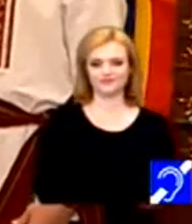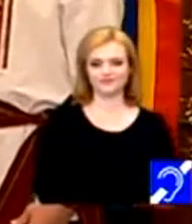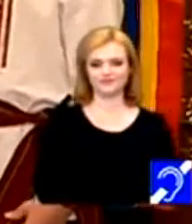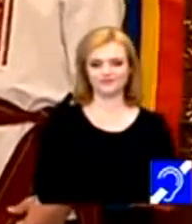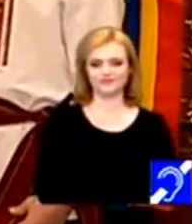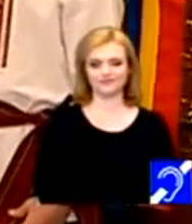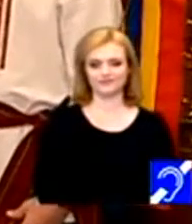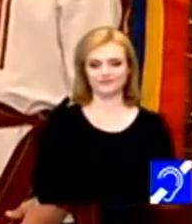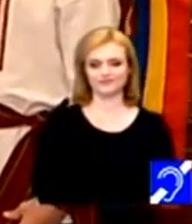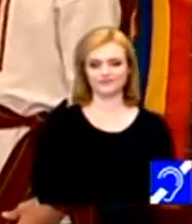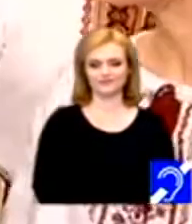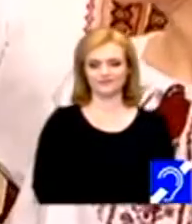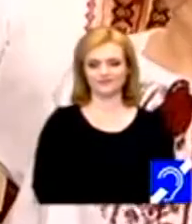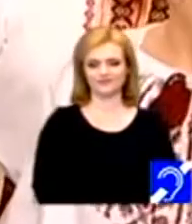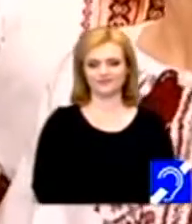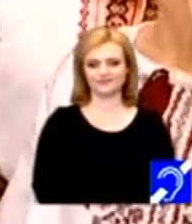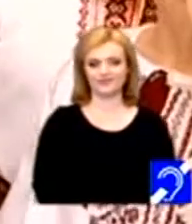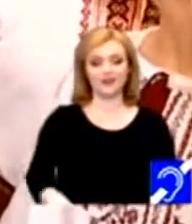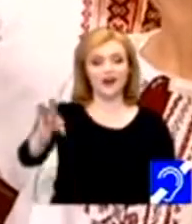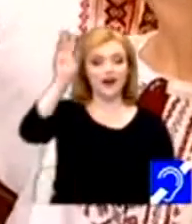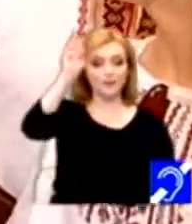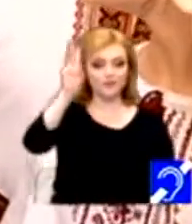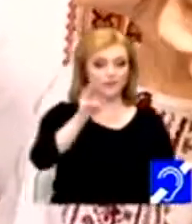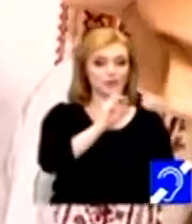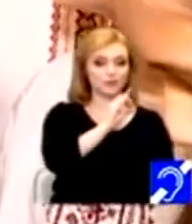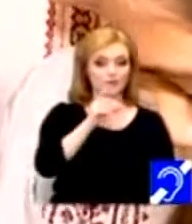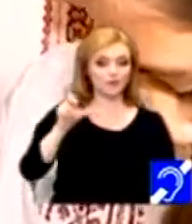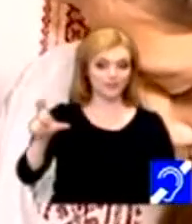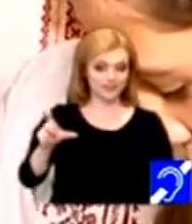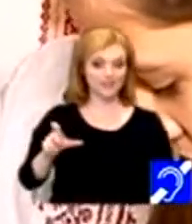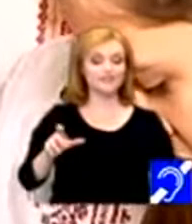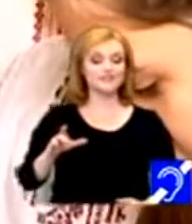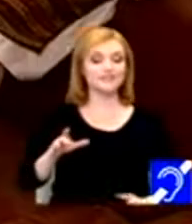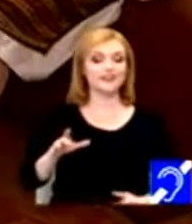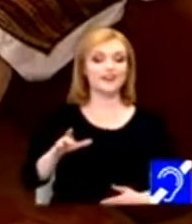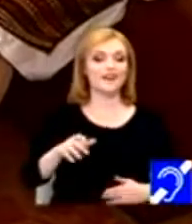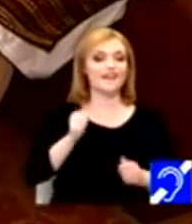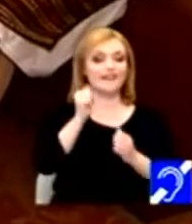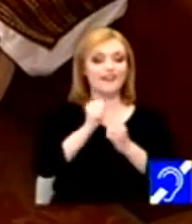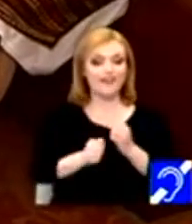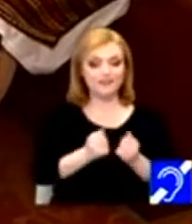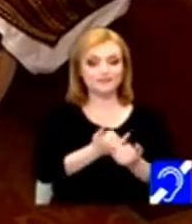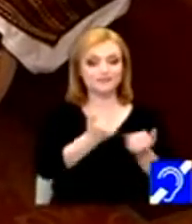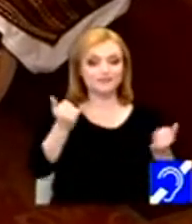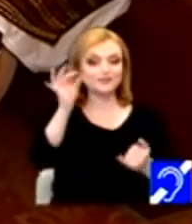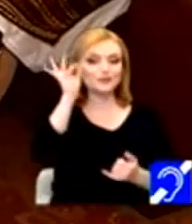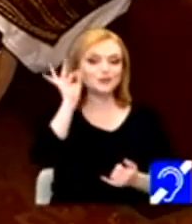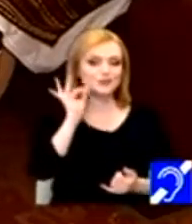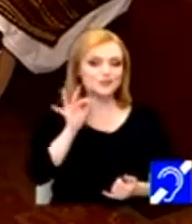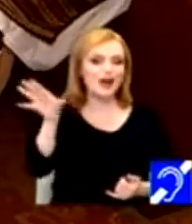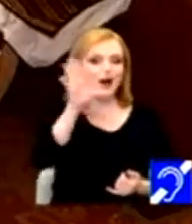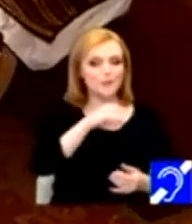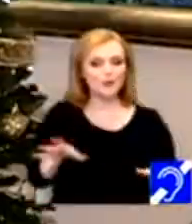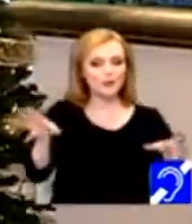în cămară, după sătărar. Ambasadorul Daniel Ioniță le-a oferit colindătorilor cozonac și dulciuri, apoi au făcut